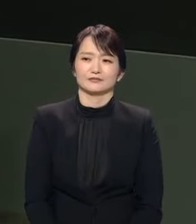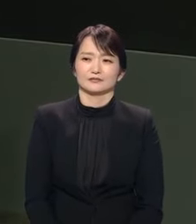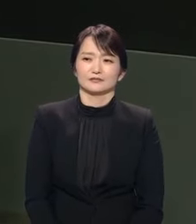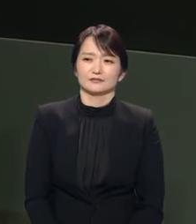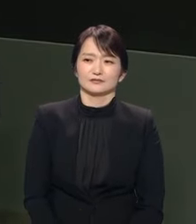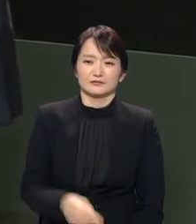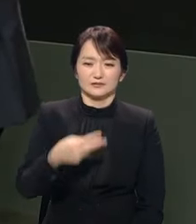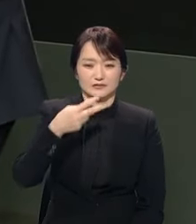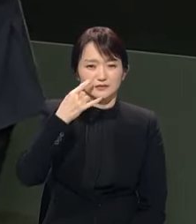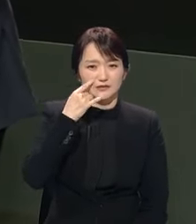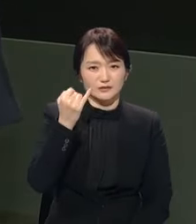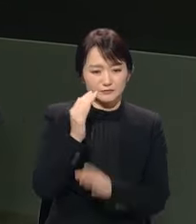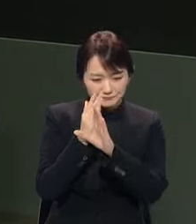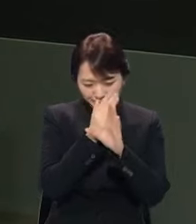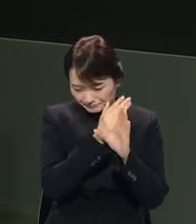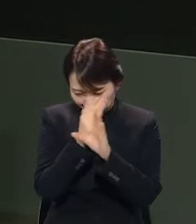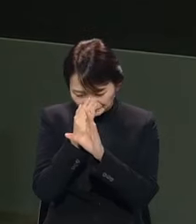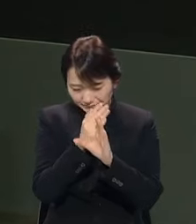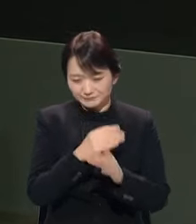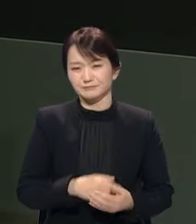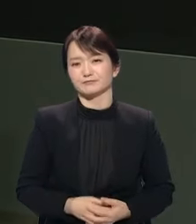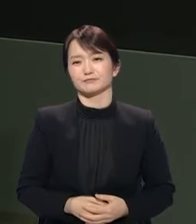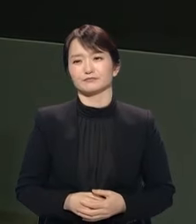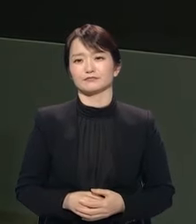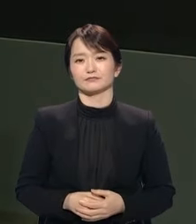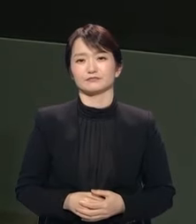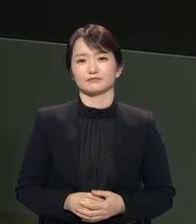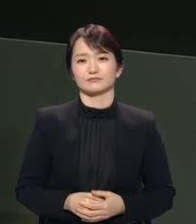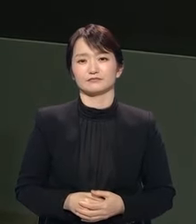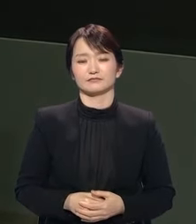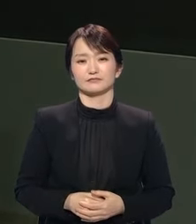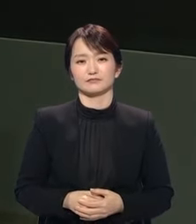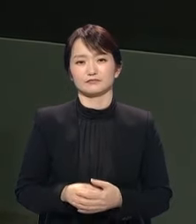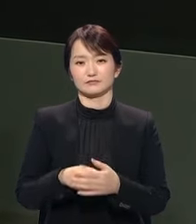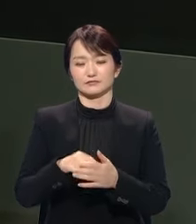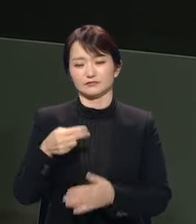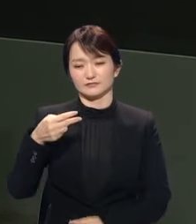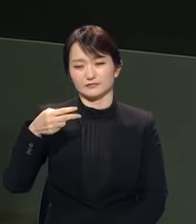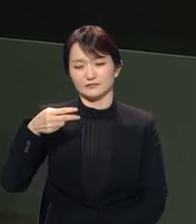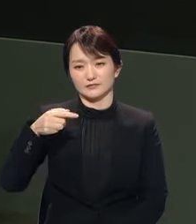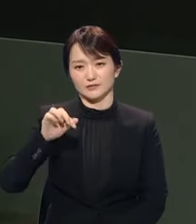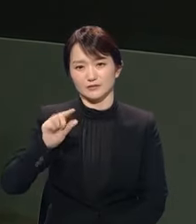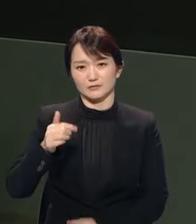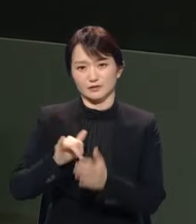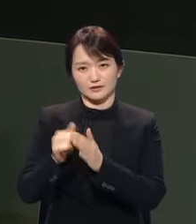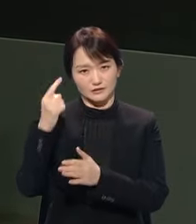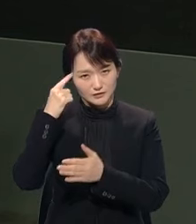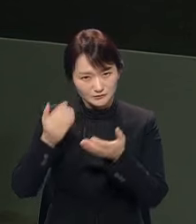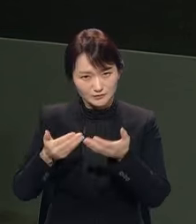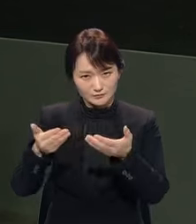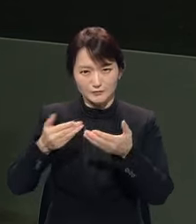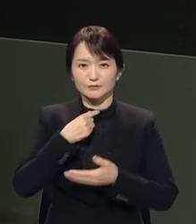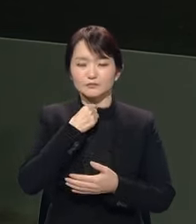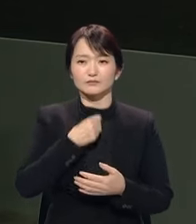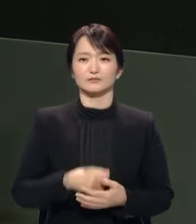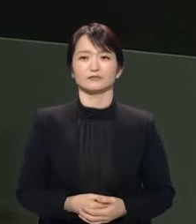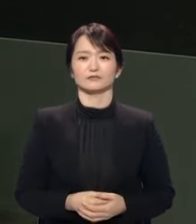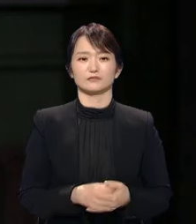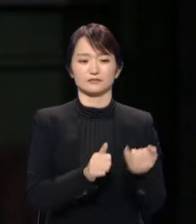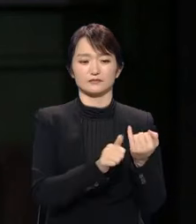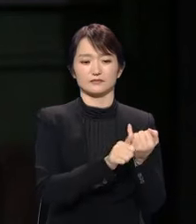두 얼굴의 시어머니입니다. 자, 가족께서 사방가족께서 집단 지성의 판단을 받아보고 싶으시답니다. 꼭 남편